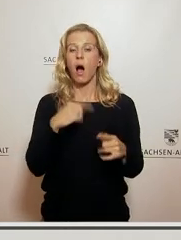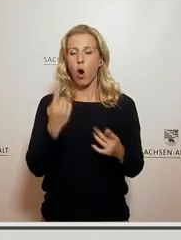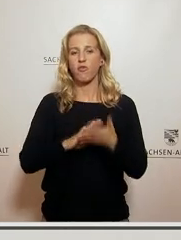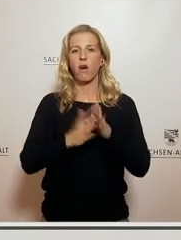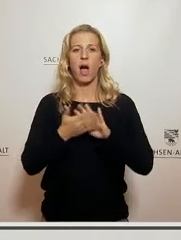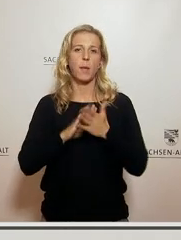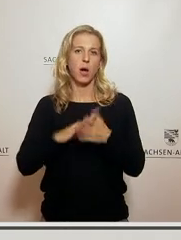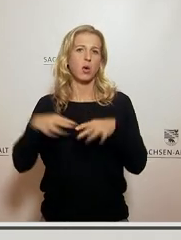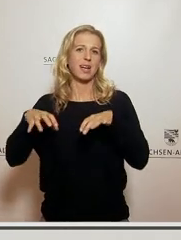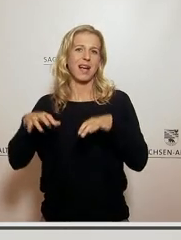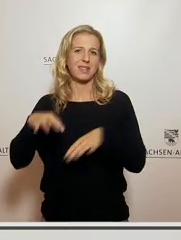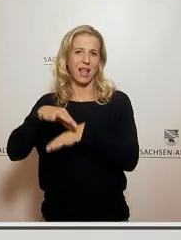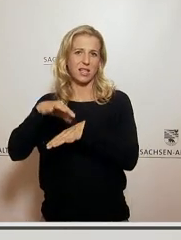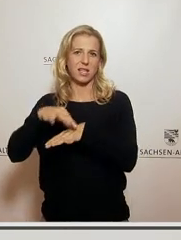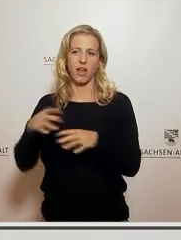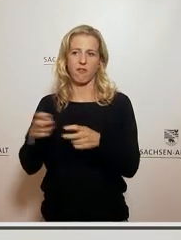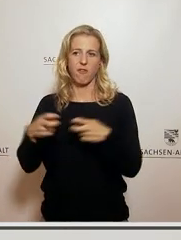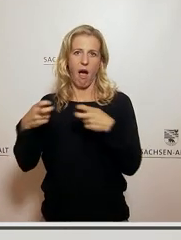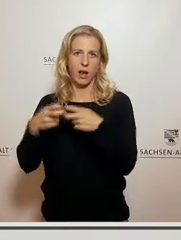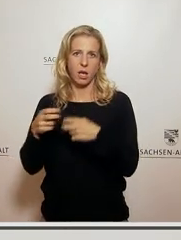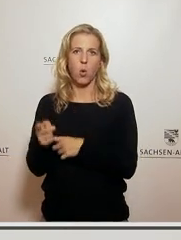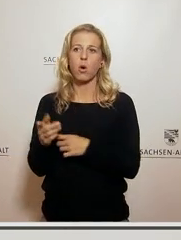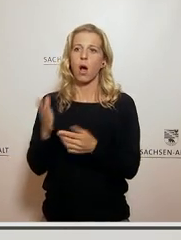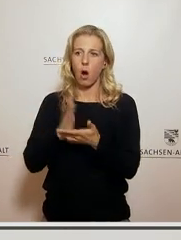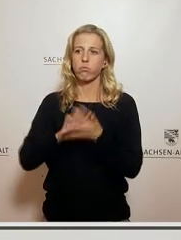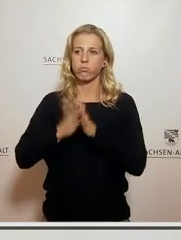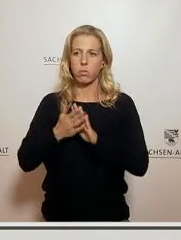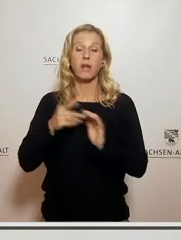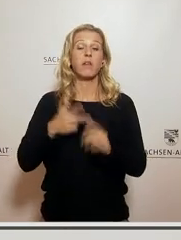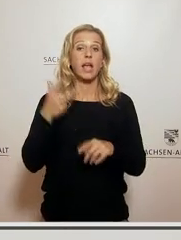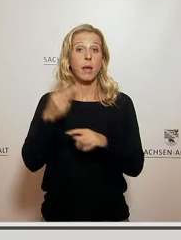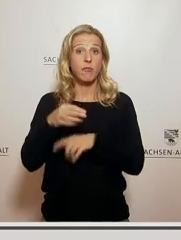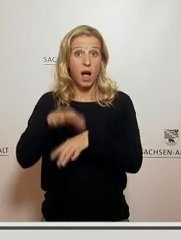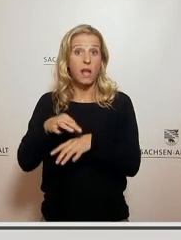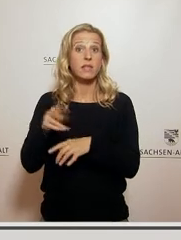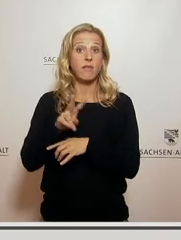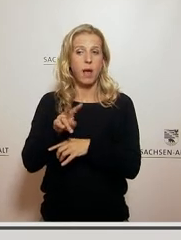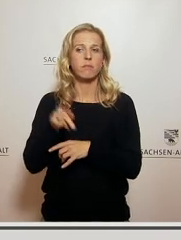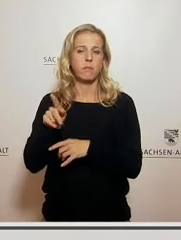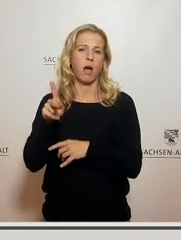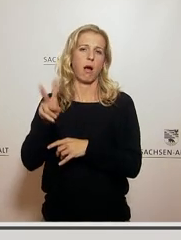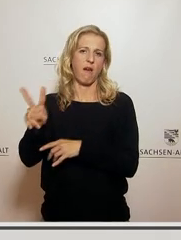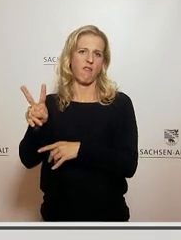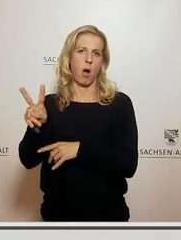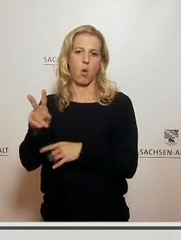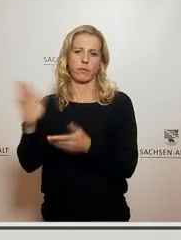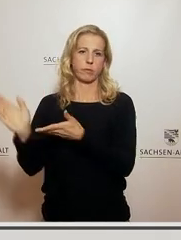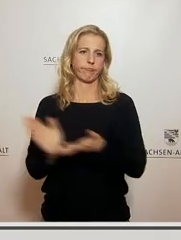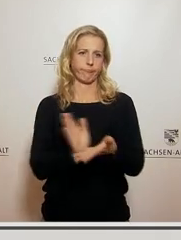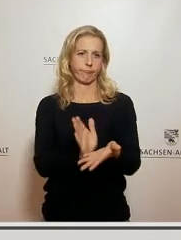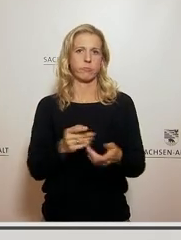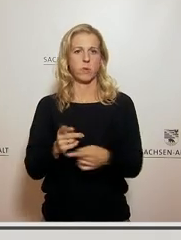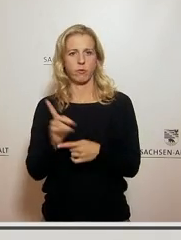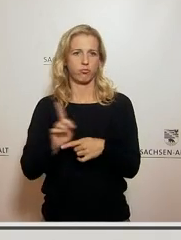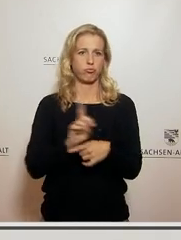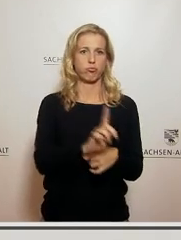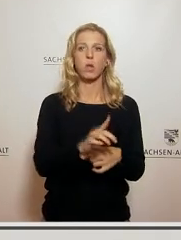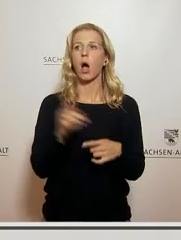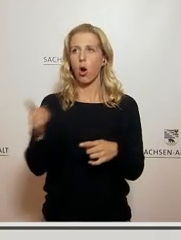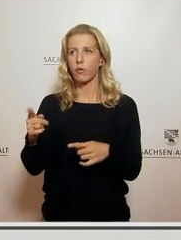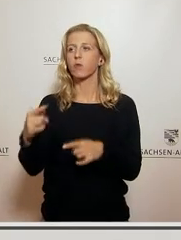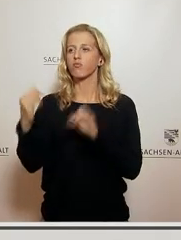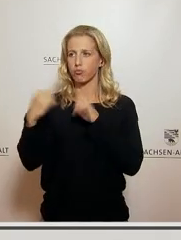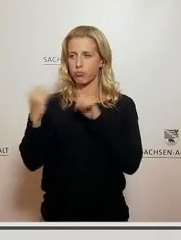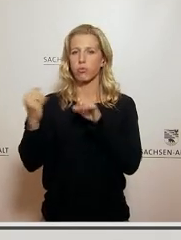aufrechterhalten. Der Impfarzt wird von der KV gestellt. Und das funktioniert auch. Das hat die KV auch